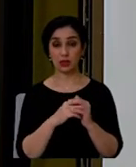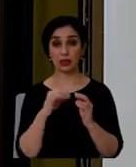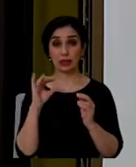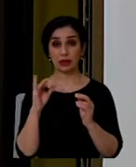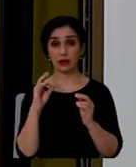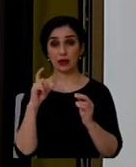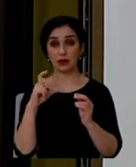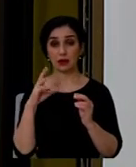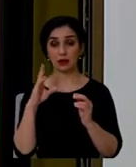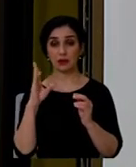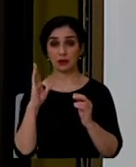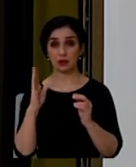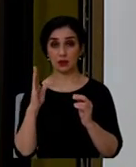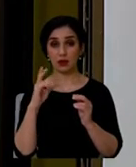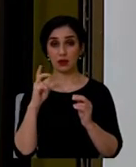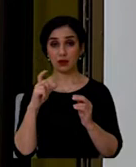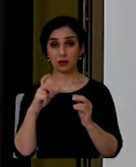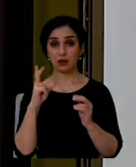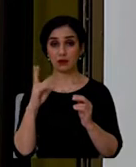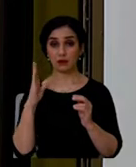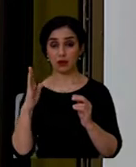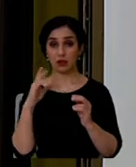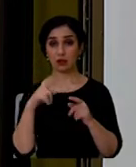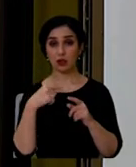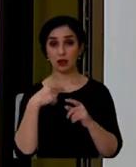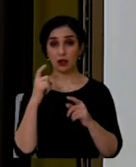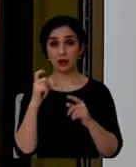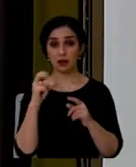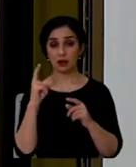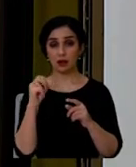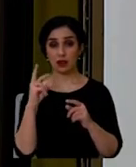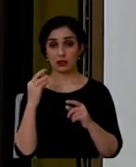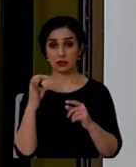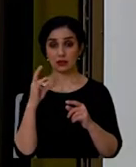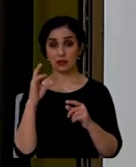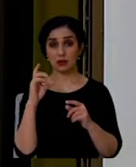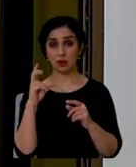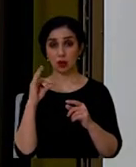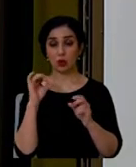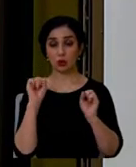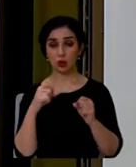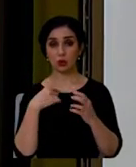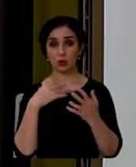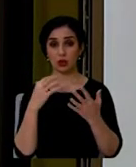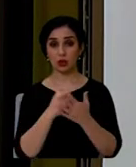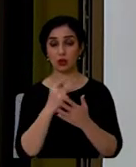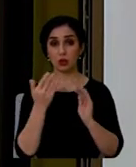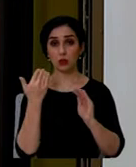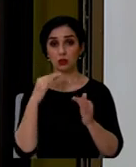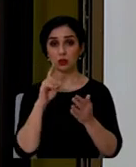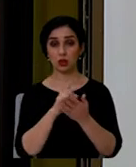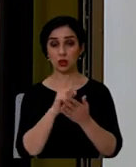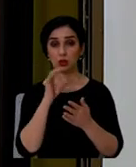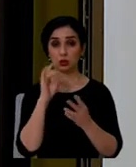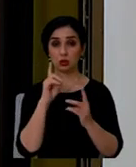и эквивалент кальций хлор 2 я могу найти. На предыдущих уроках мы говорили,